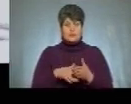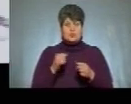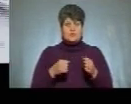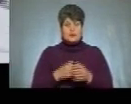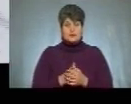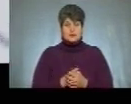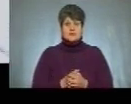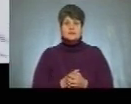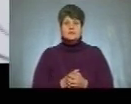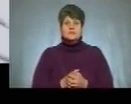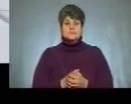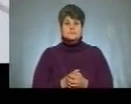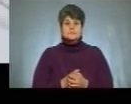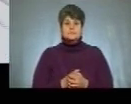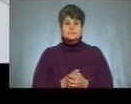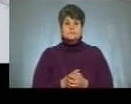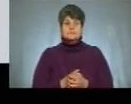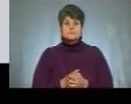штовхатися.